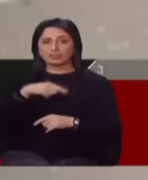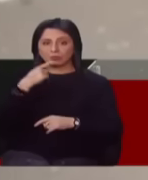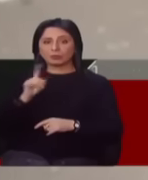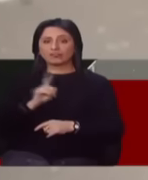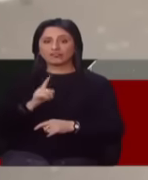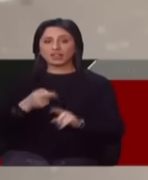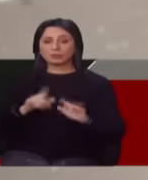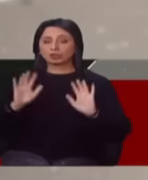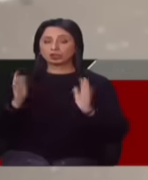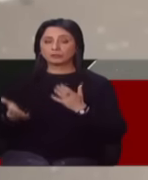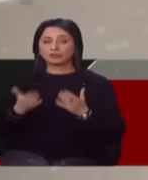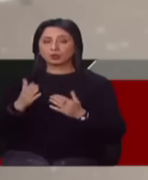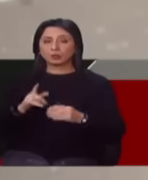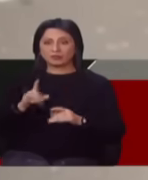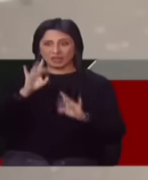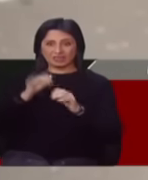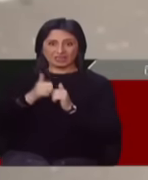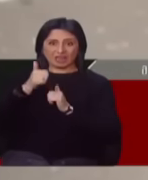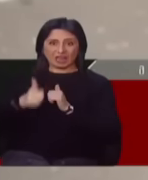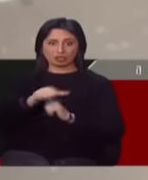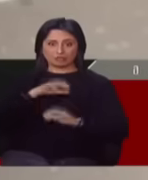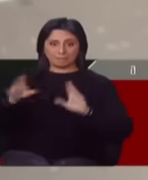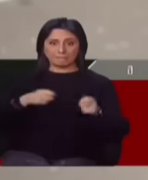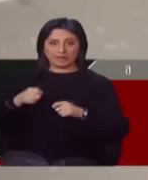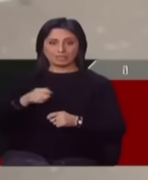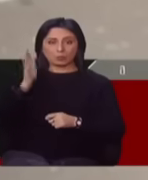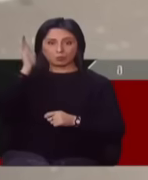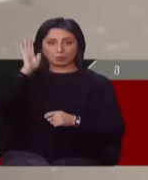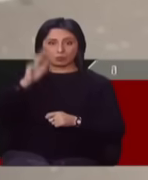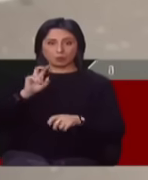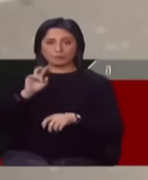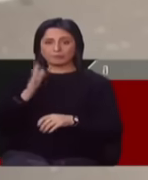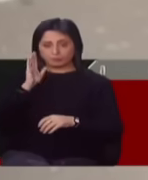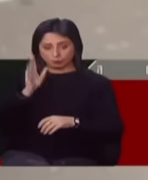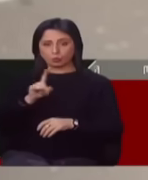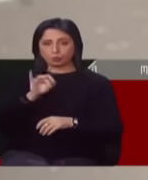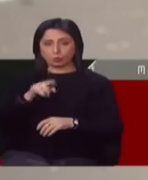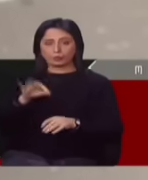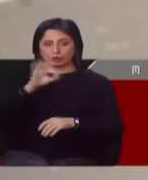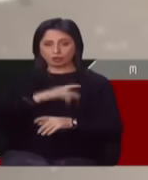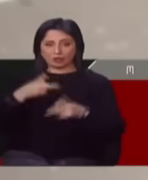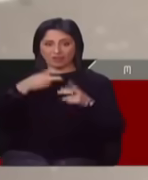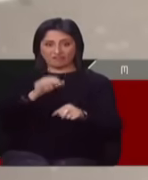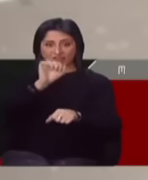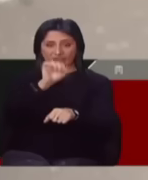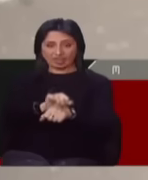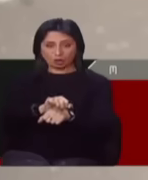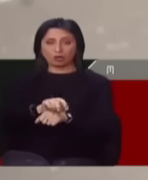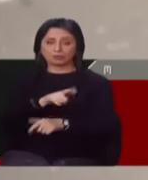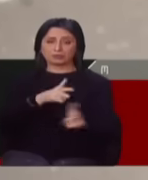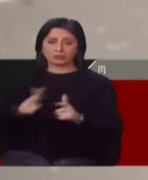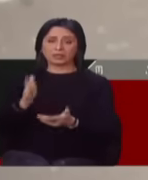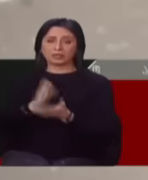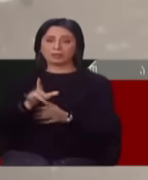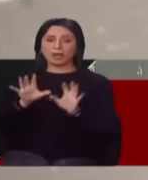ამბობენ, რომ იმ შემთხვევაში, რაც დაანონსებული არის თავად პრეზიდენტის მხრიდან და პრეზიდენტი სალომე ზურაბიშვილი გამოიყენეს ვეტოს უფლებას, ისინი მზად